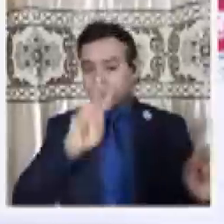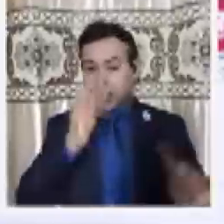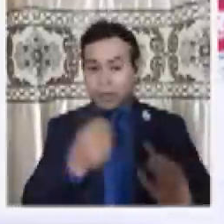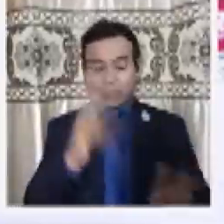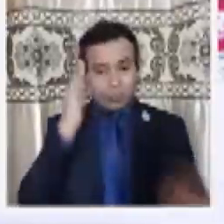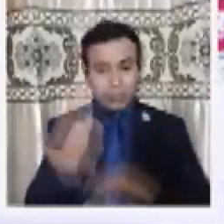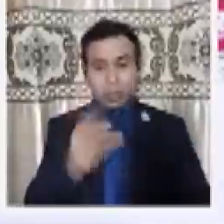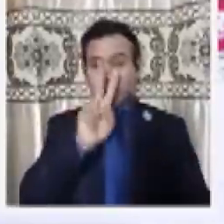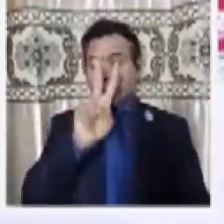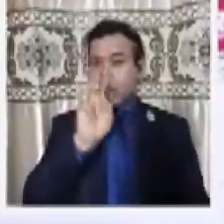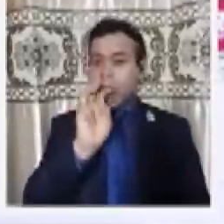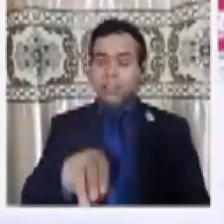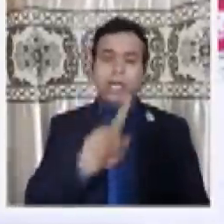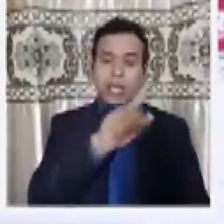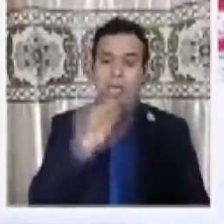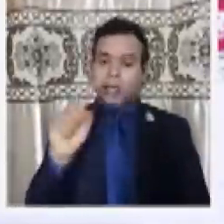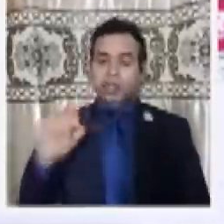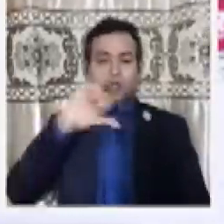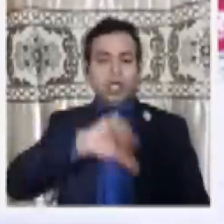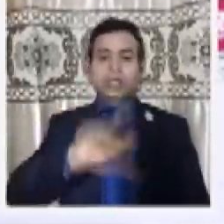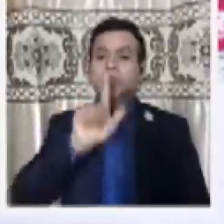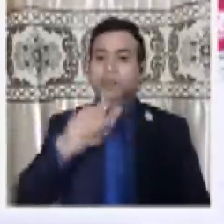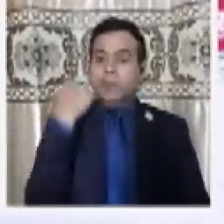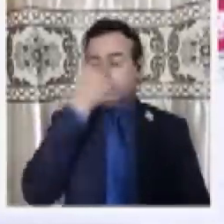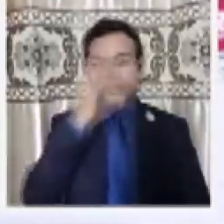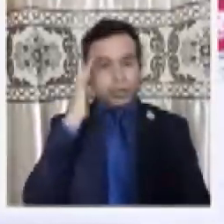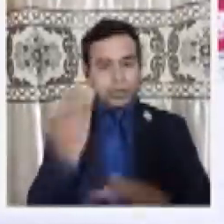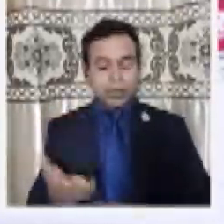24 ঘন্টায় মৃত্যুবরণ করেছেন 46 জন, এ পর্যন্ত